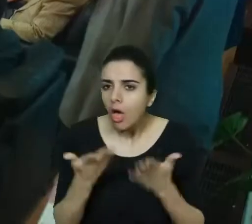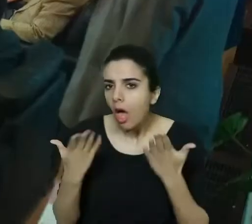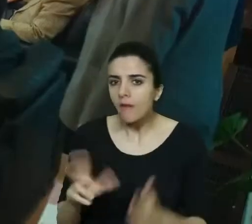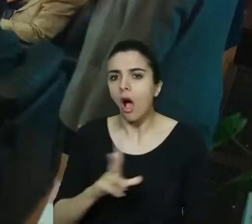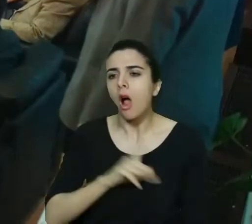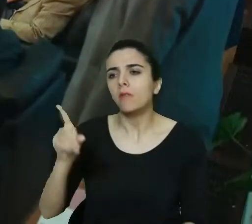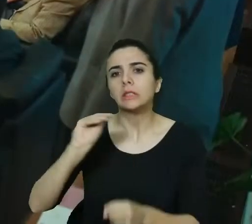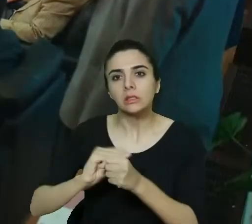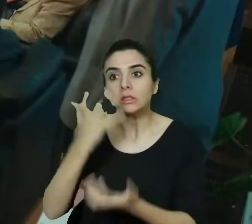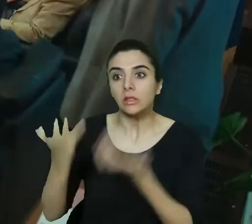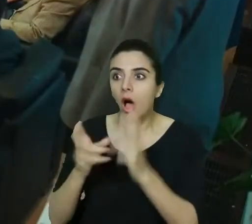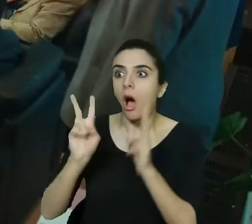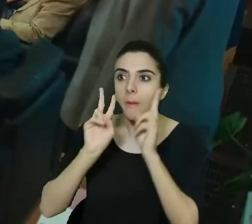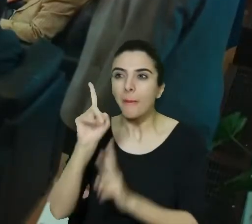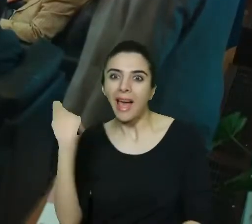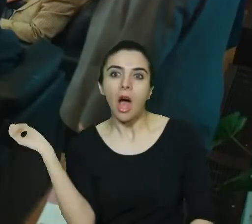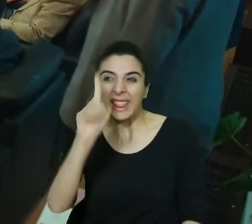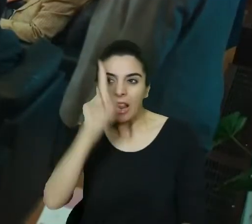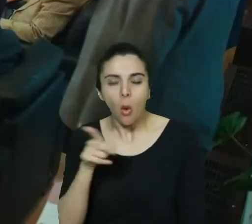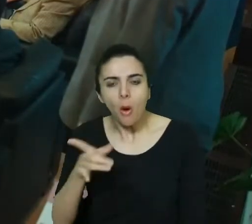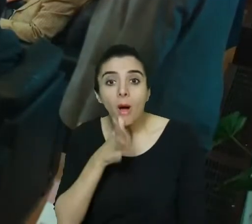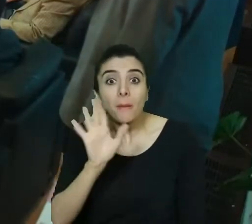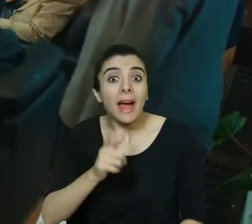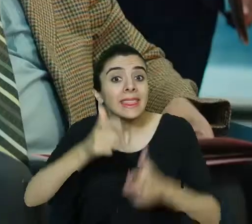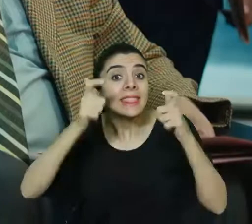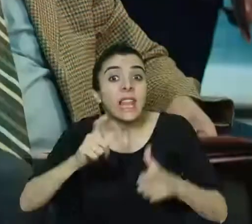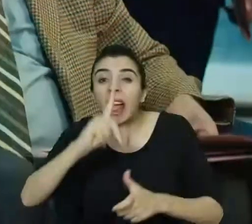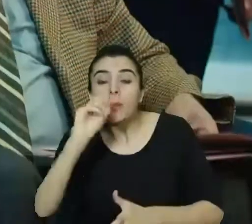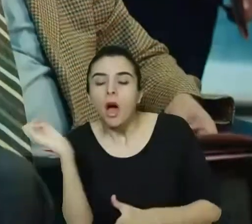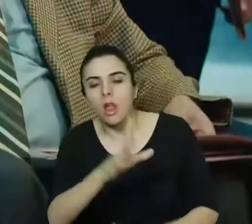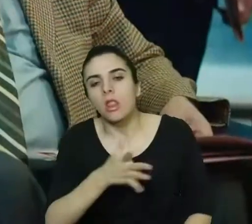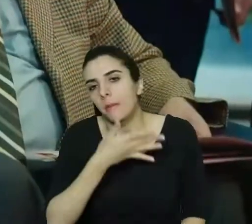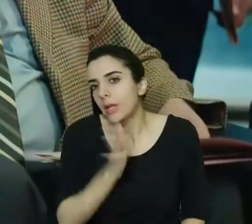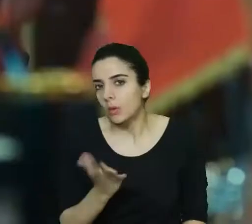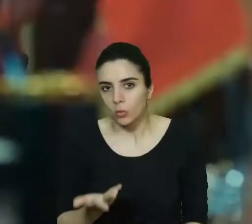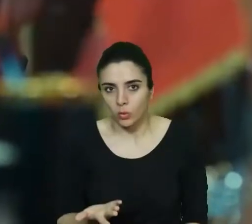Alevi mahallesinden ateş açıldığı belirlendi. Ama tam olarak nereden ateş açıldığı belirlenemedi.